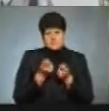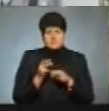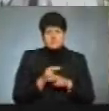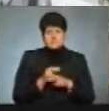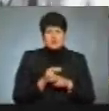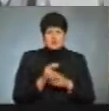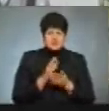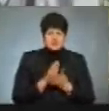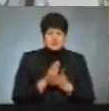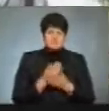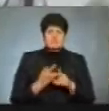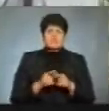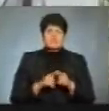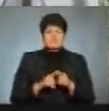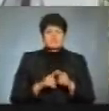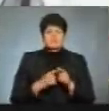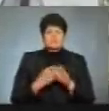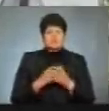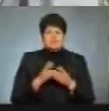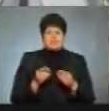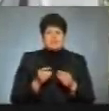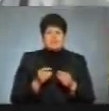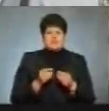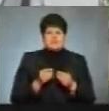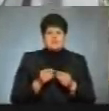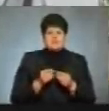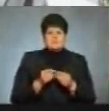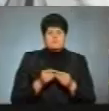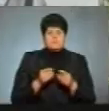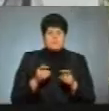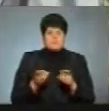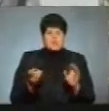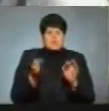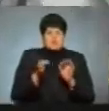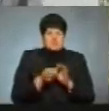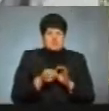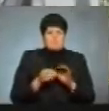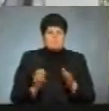Невеликі зауваження. Це, скажімо, не закріплені окремі посадкові місця.